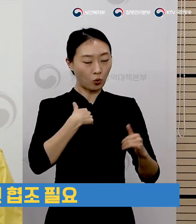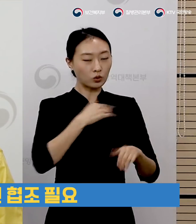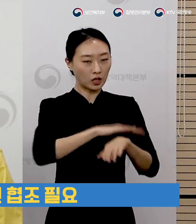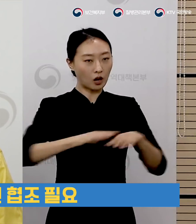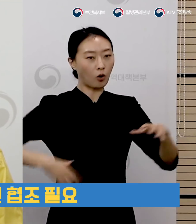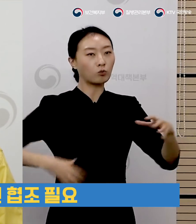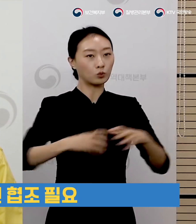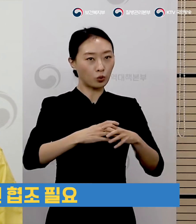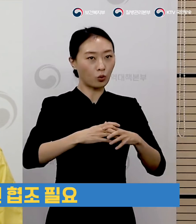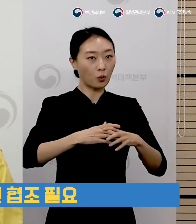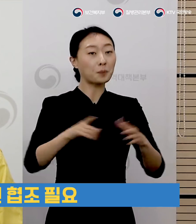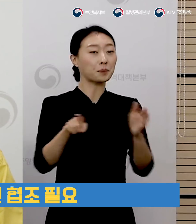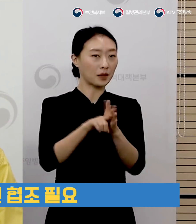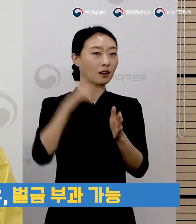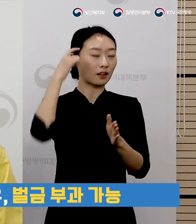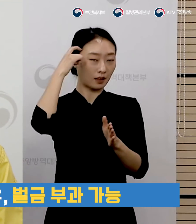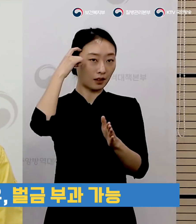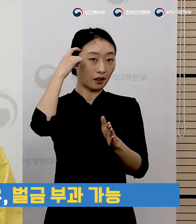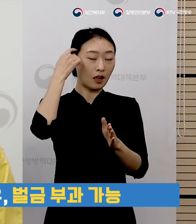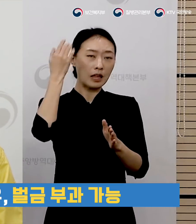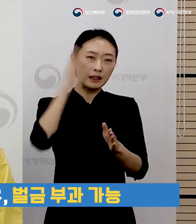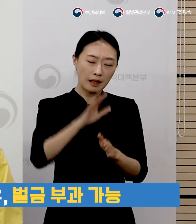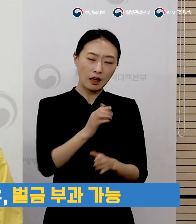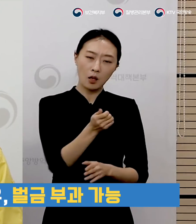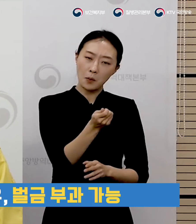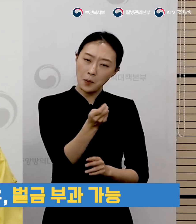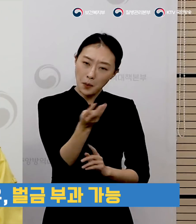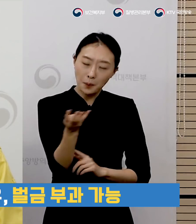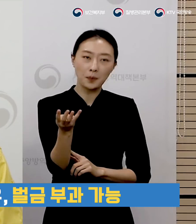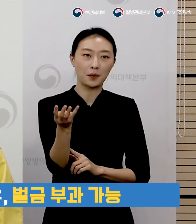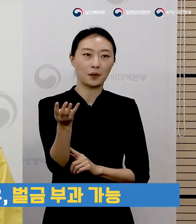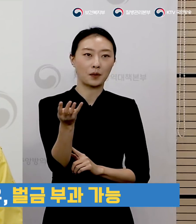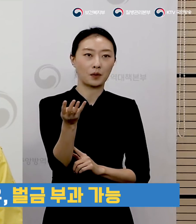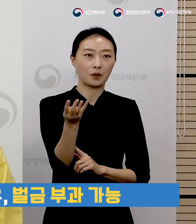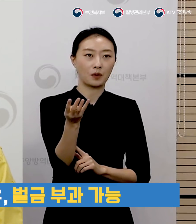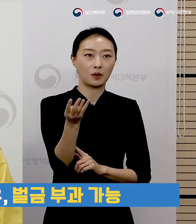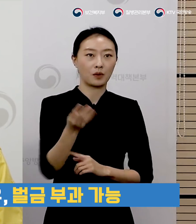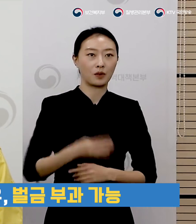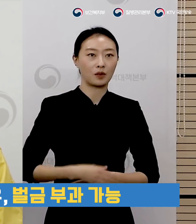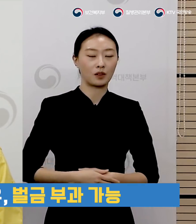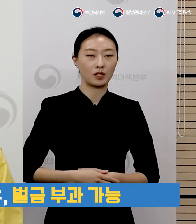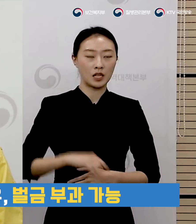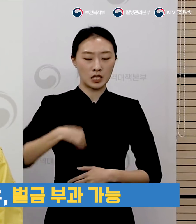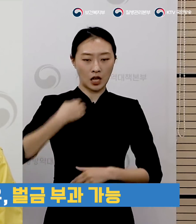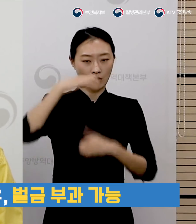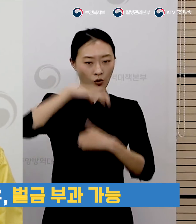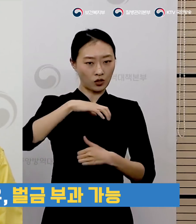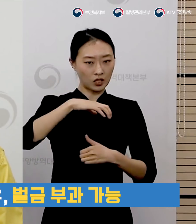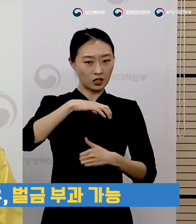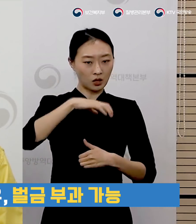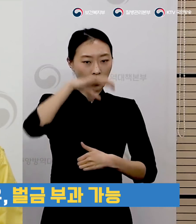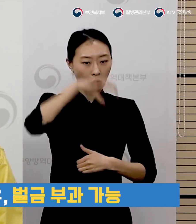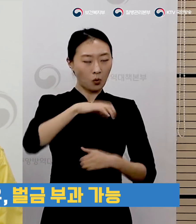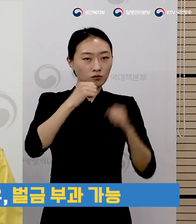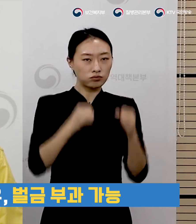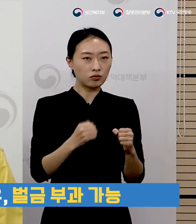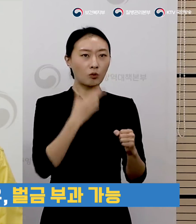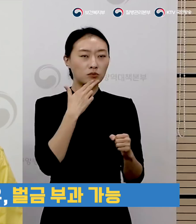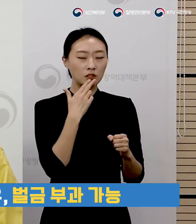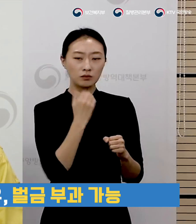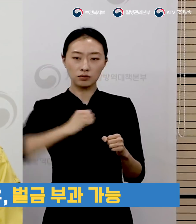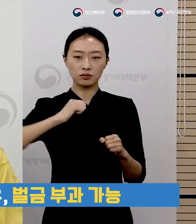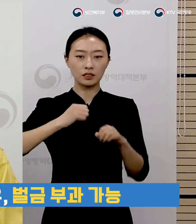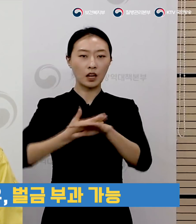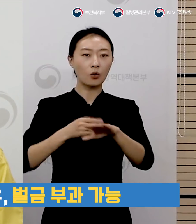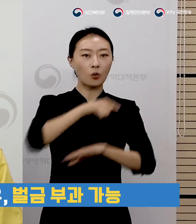것으로 믿고 있습니다. 다만 몇몇 분들은 이제 자가격리지를 이탈하는 경우가 있을 수가